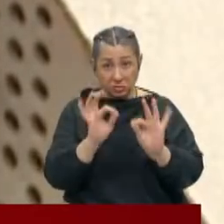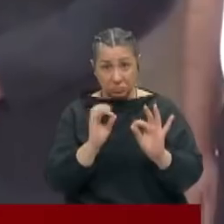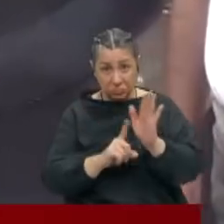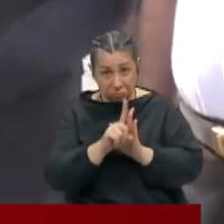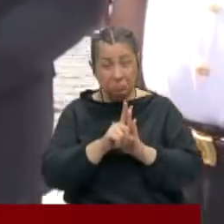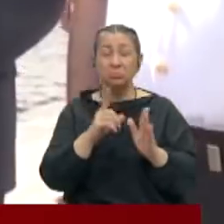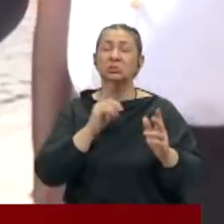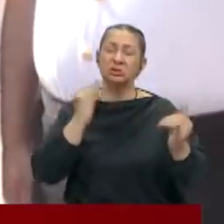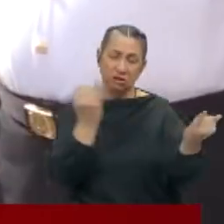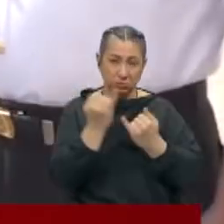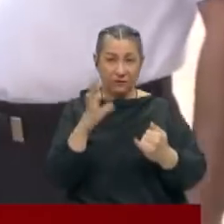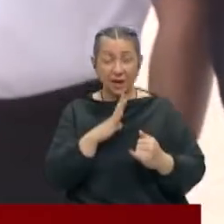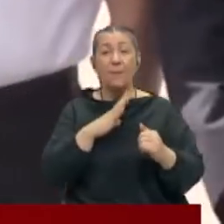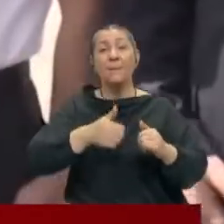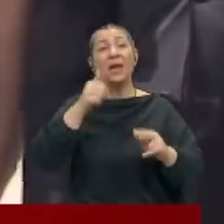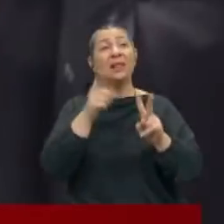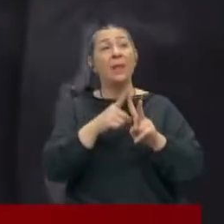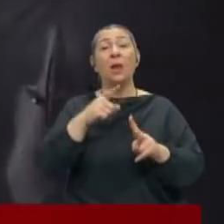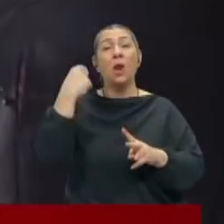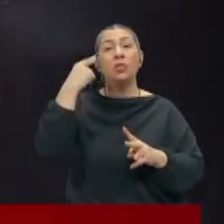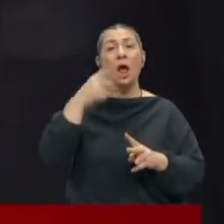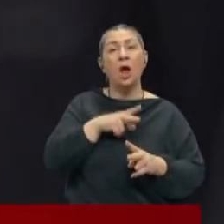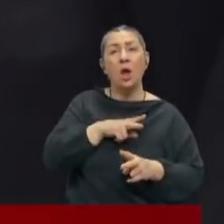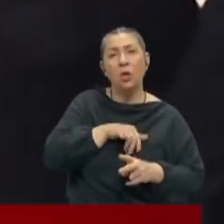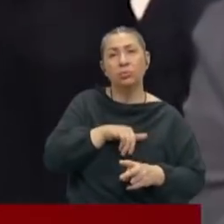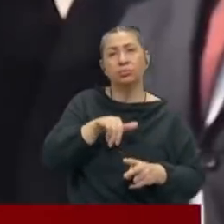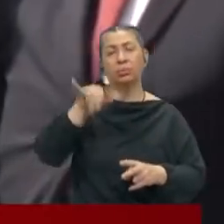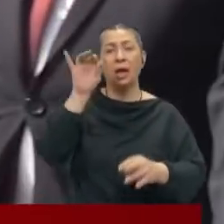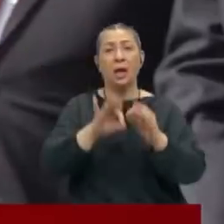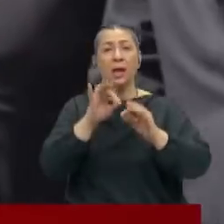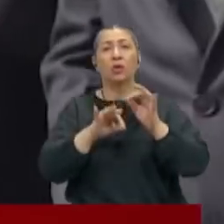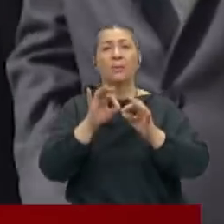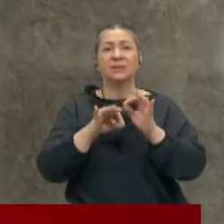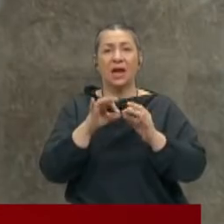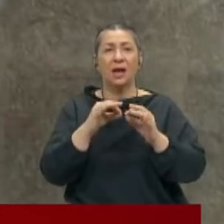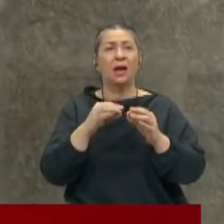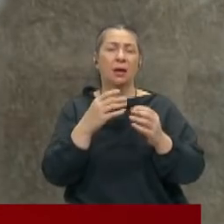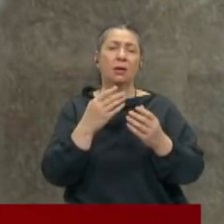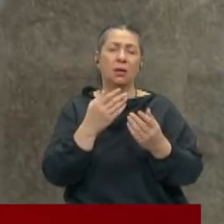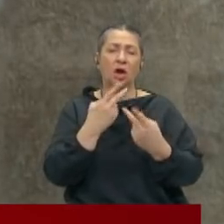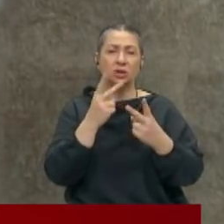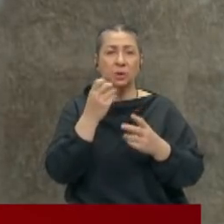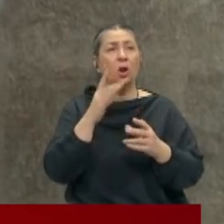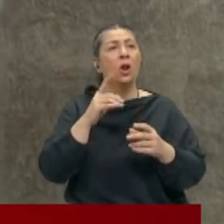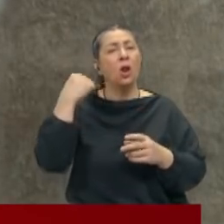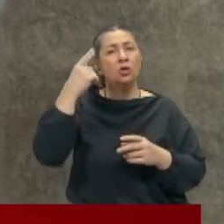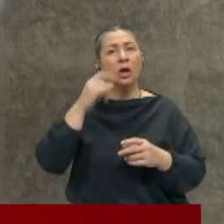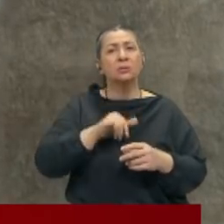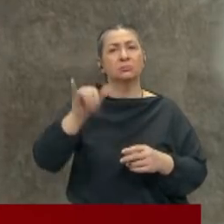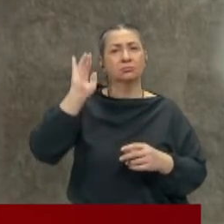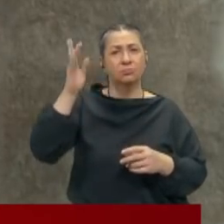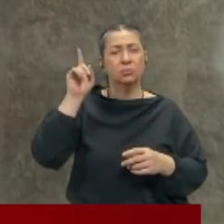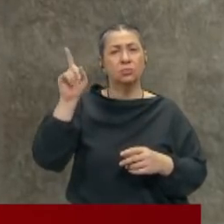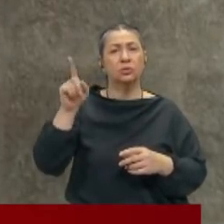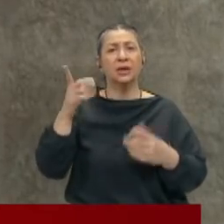tartışılırken, Bakan Nebati'nin Londra yolcusu olduğu da ekonomistlerle toplantısında ortaya çıktı. Londra ziyaretinden bahsetti. Londra'ya gidecek ve